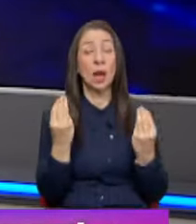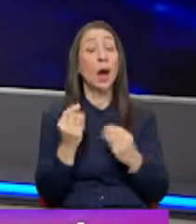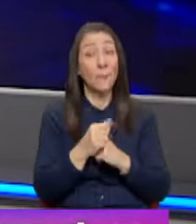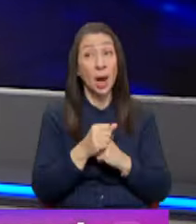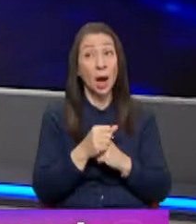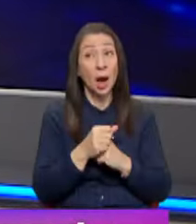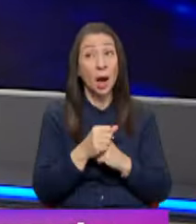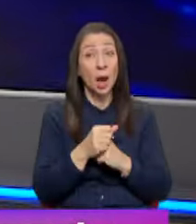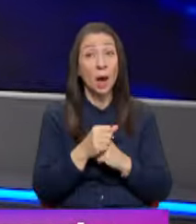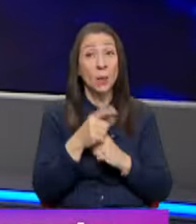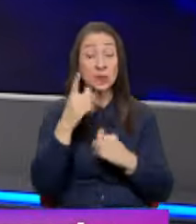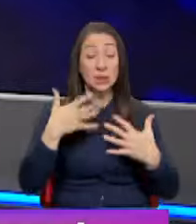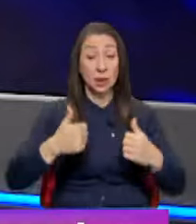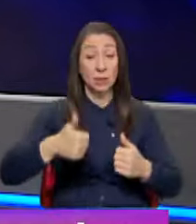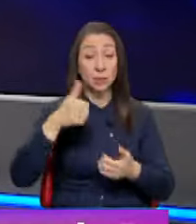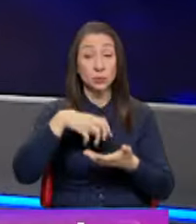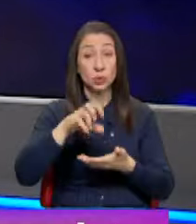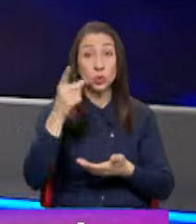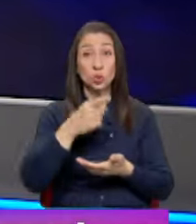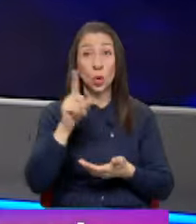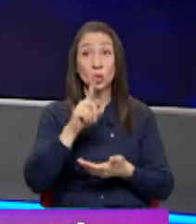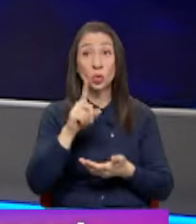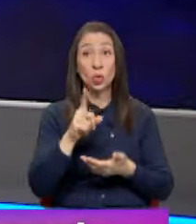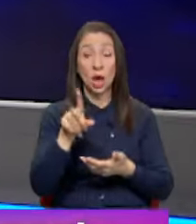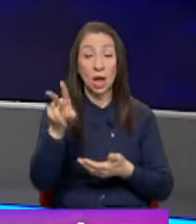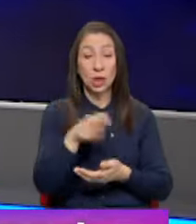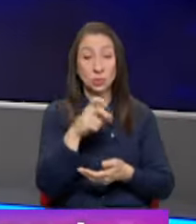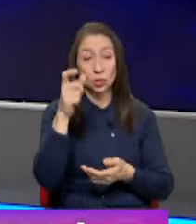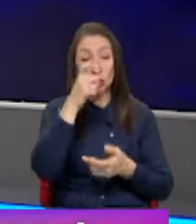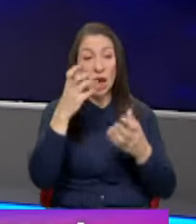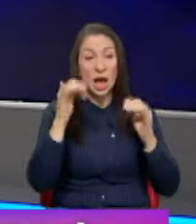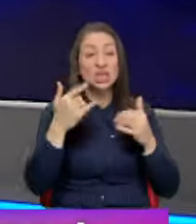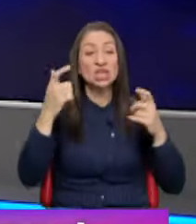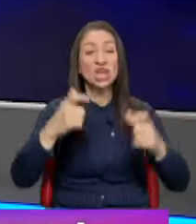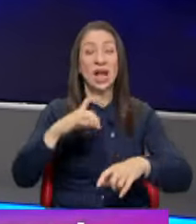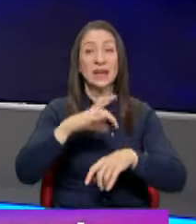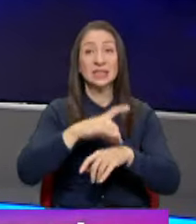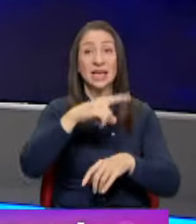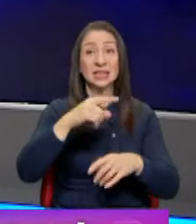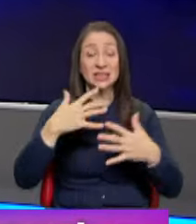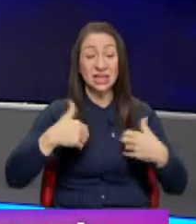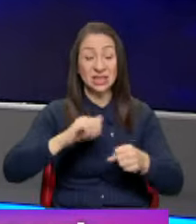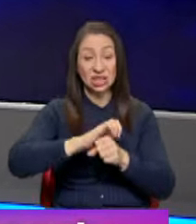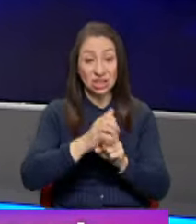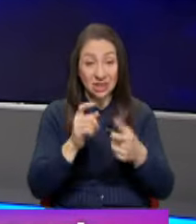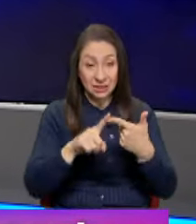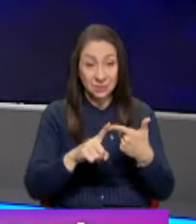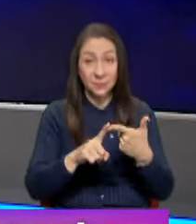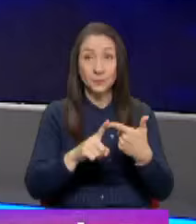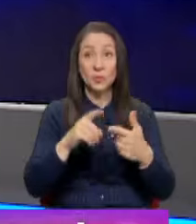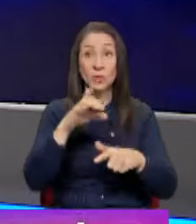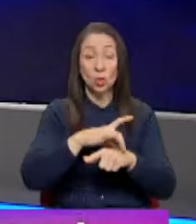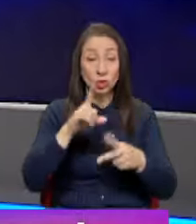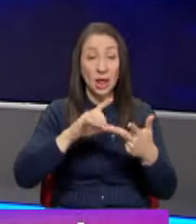fakat mesela burada Sağlık Bakanlığı bütçesinin % 10'u yutan ülkemizin kanayan yarısı şehir hastanelerinin sağlıkta şiddetin